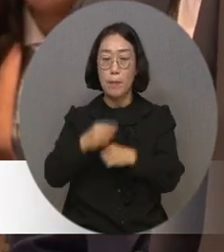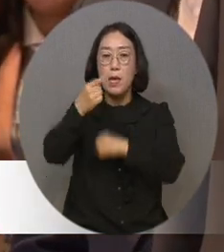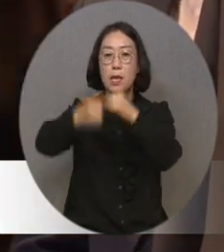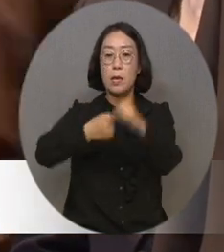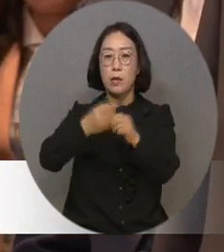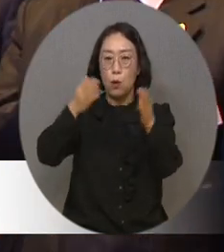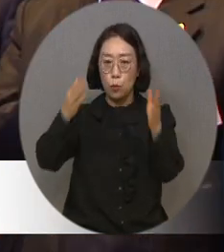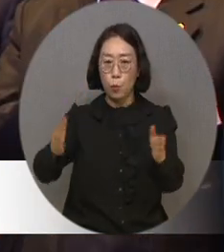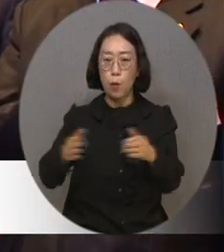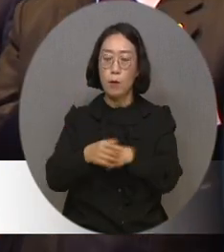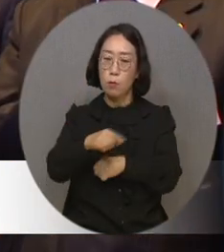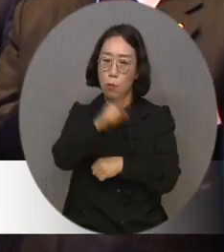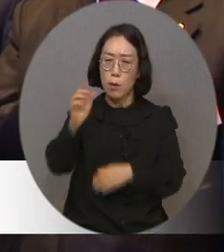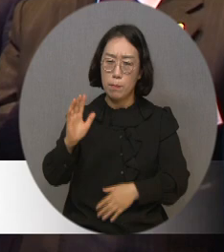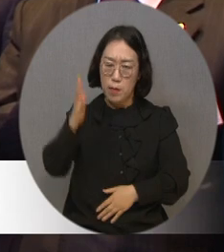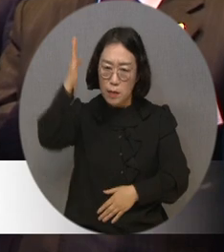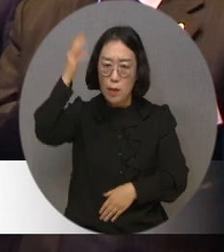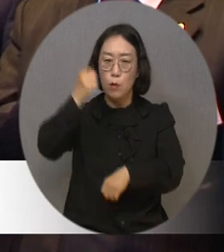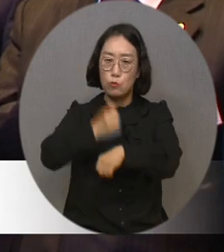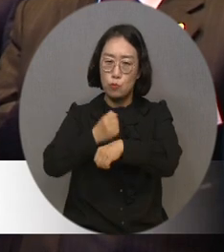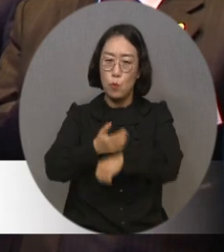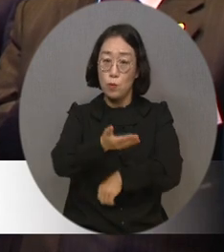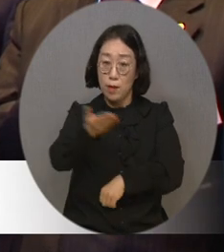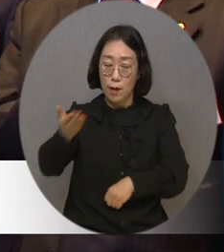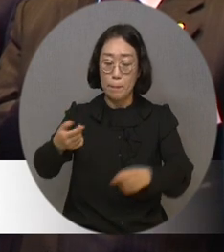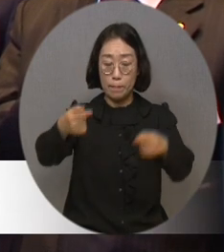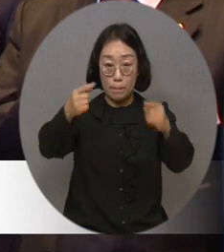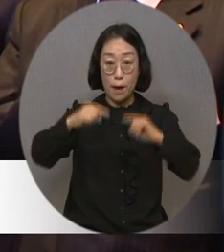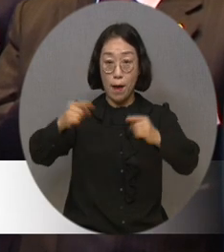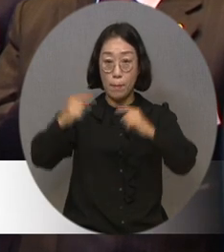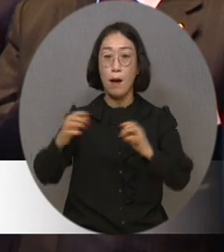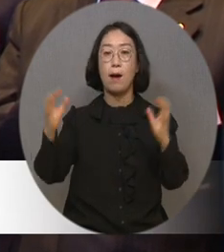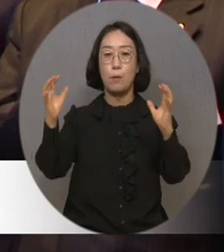충유의 대학을 빛낸 여러 주요 인사들이 참석했습니다.